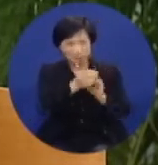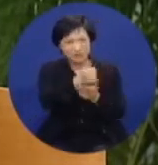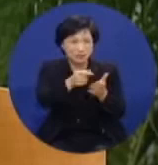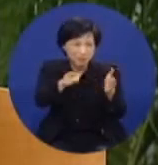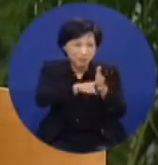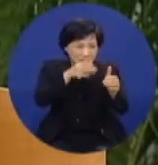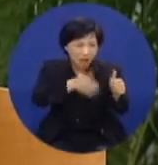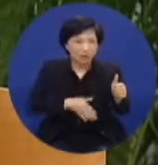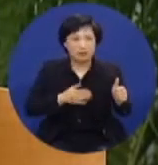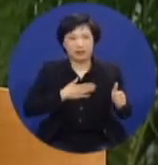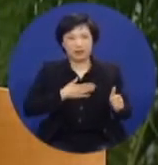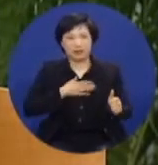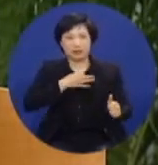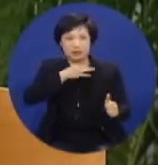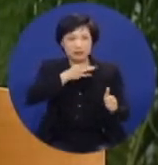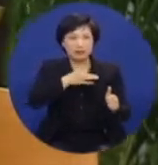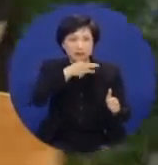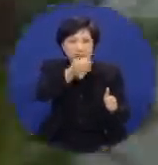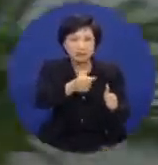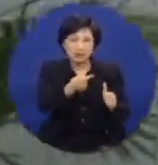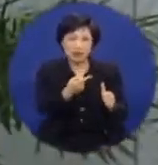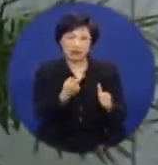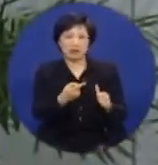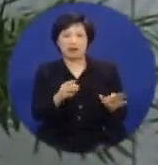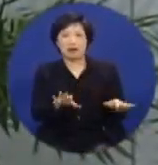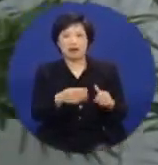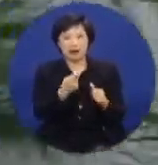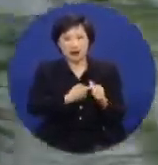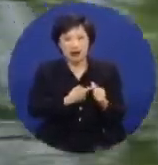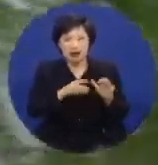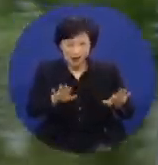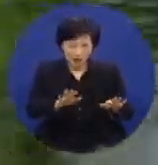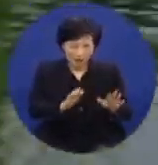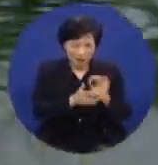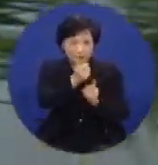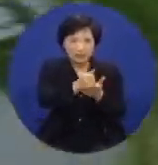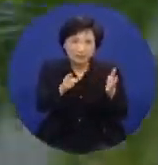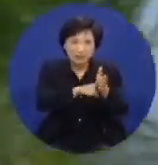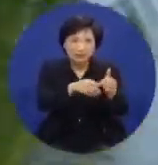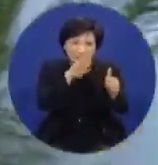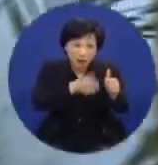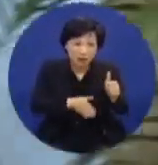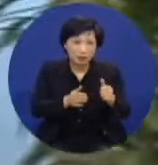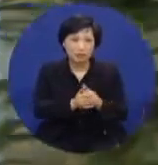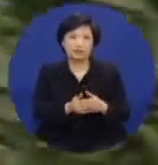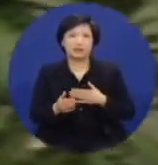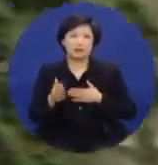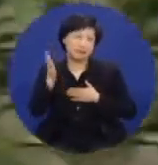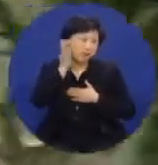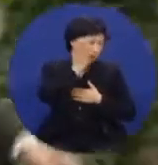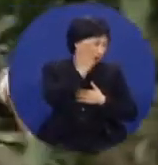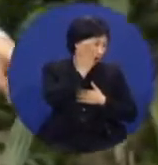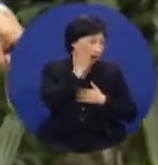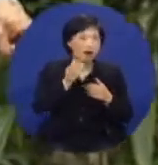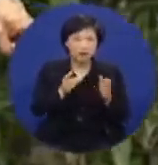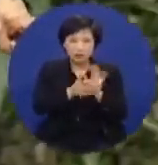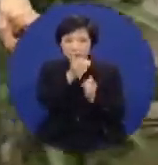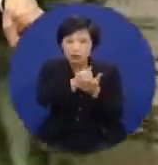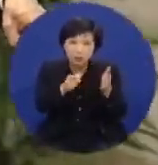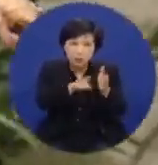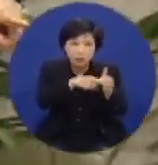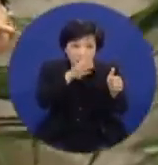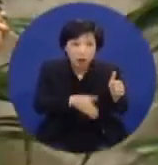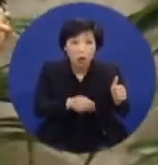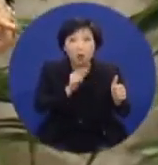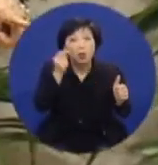바토 예수 믿으세요 야 말 에 속해 타세요 4 그